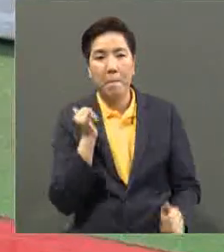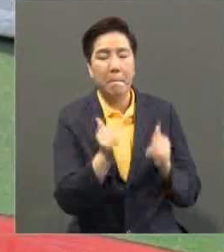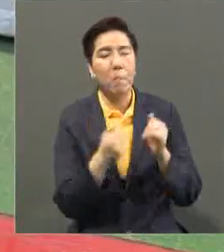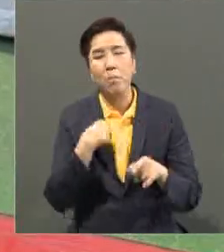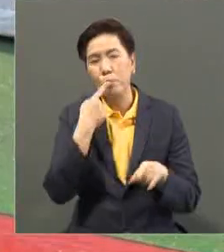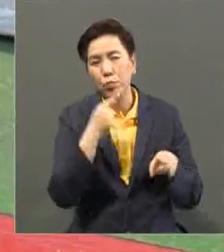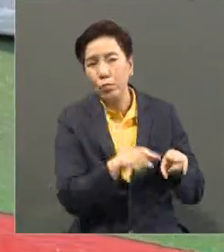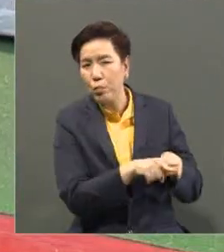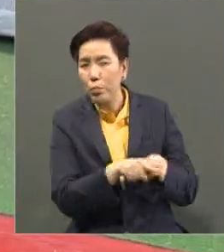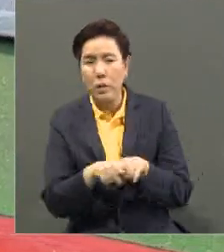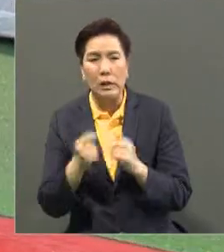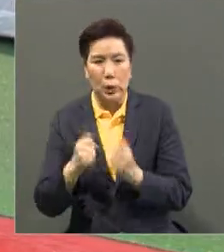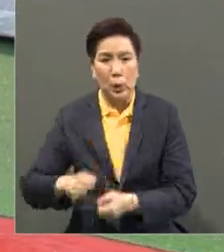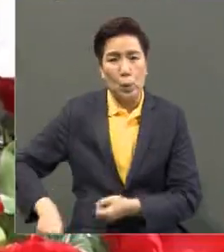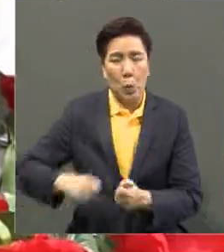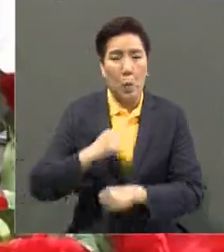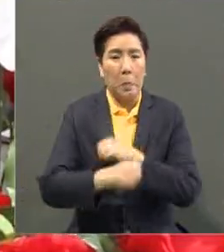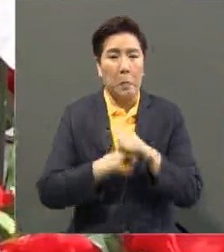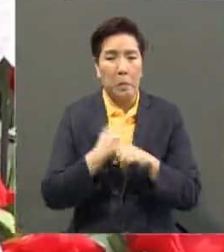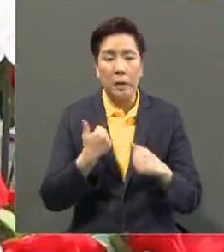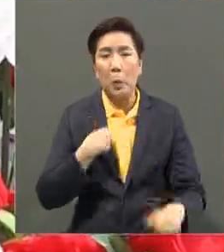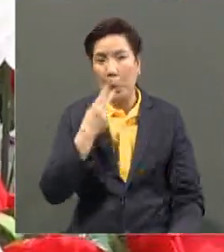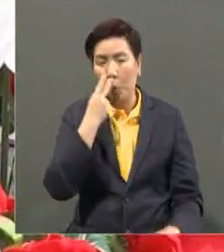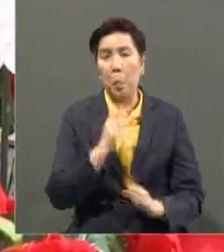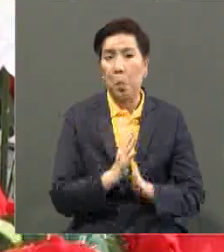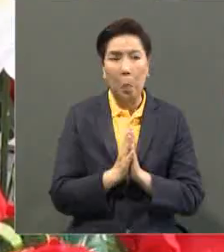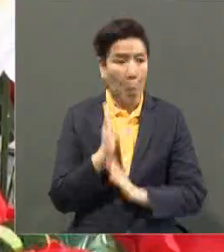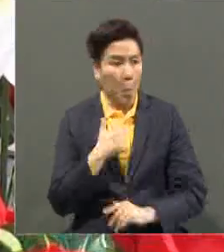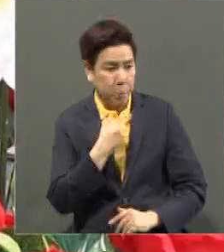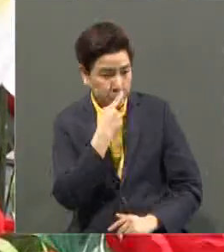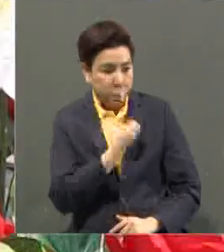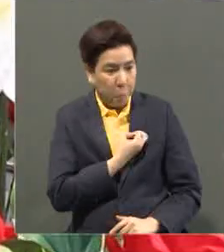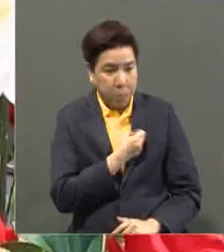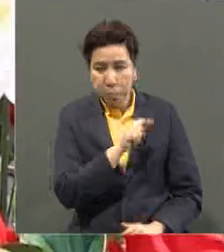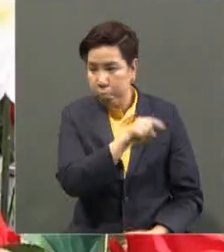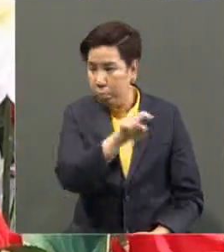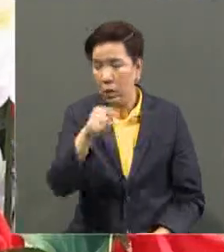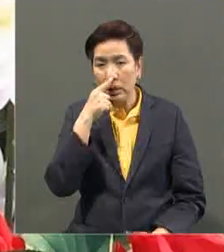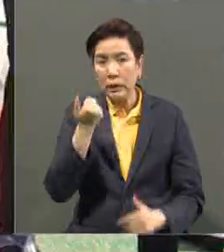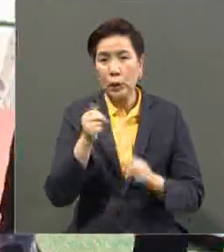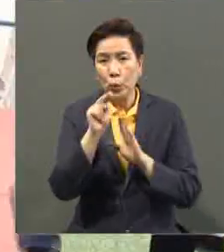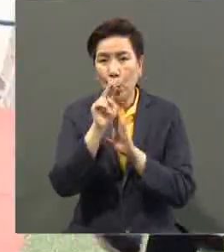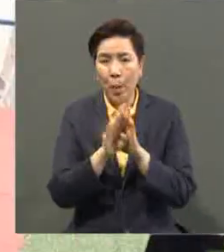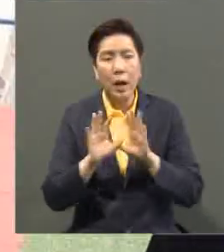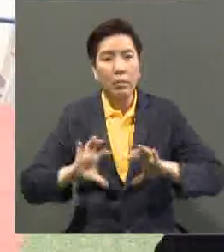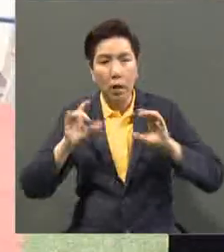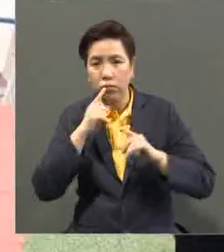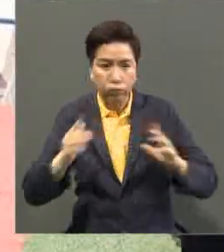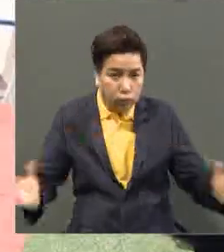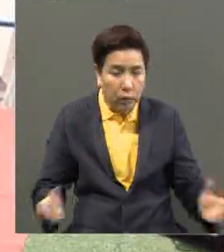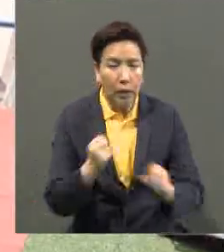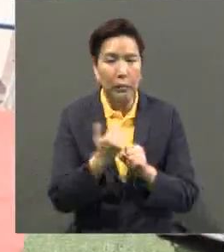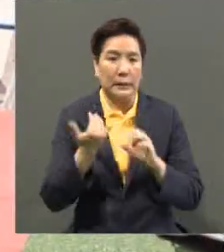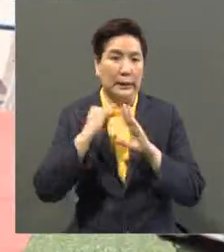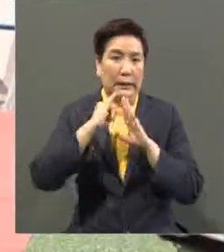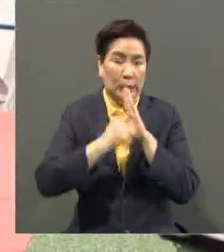เสียงเดียวกันเลยว่าสงกรานต์ปีนี้นี่ดูบรรยากาศน่าจะคึกคักกว่าทุกปีเพราะว่านโยบายของรัฐบาลด้วยนะฮะก็เลยทำให้แต่ละ